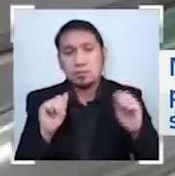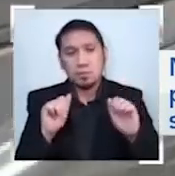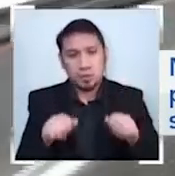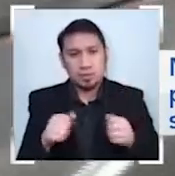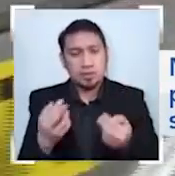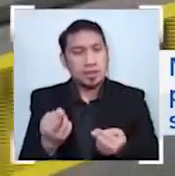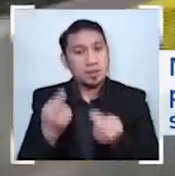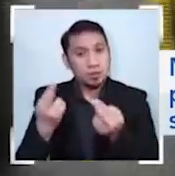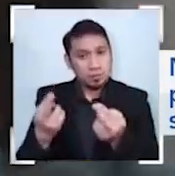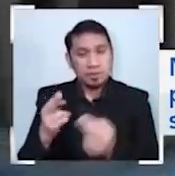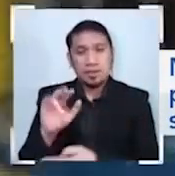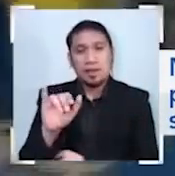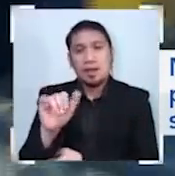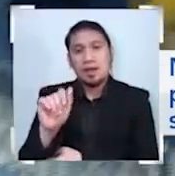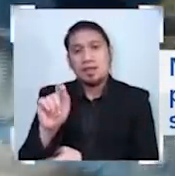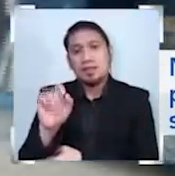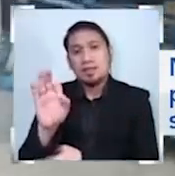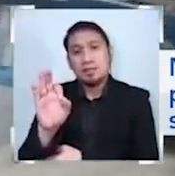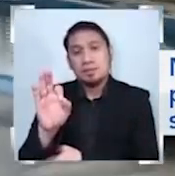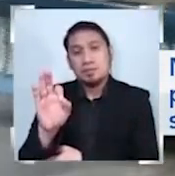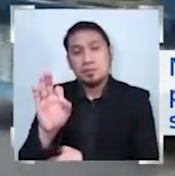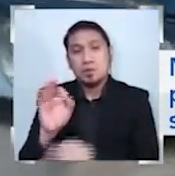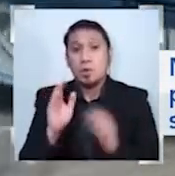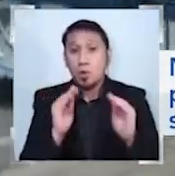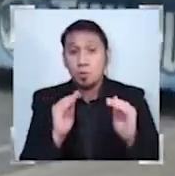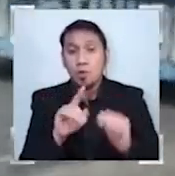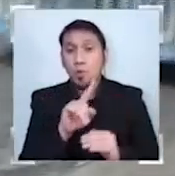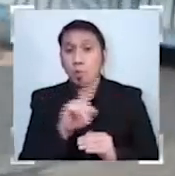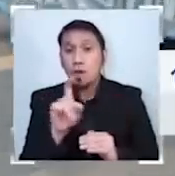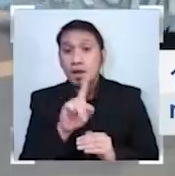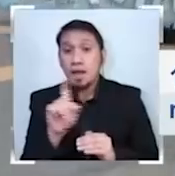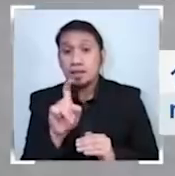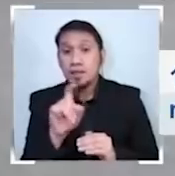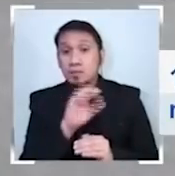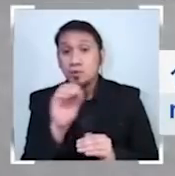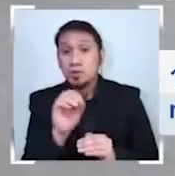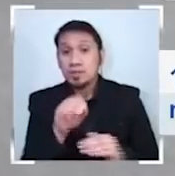IATF na isagad na sa 100% ang capacity ng mga PUV.